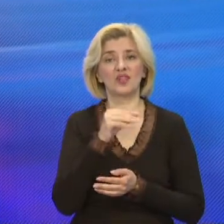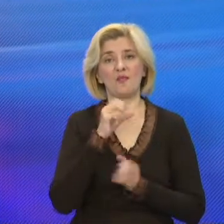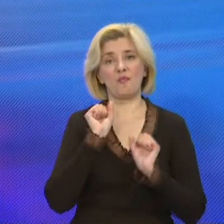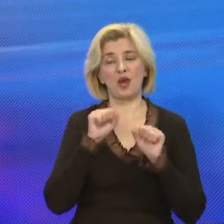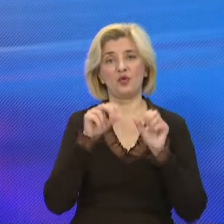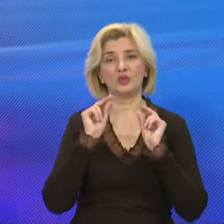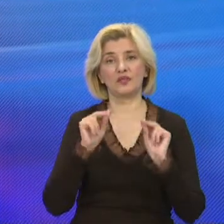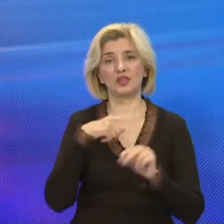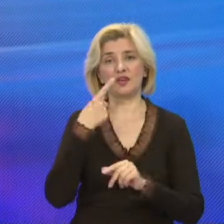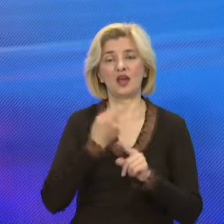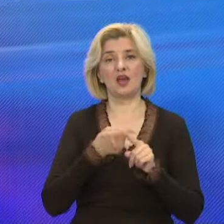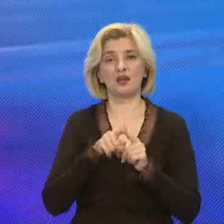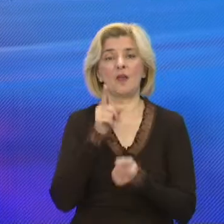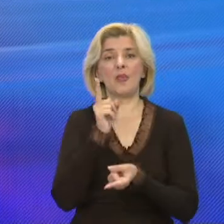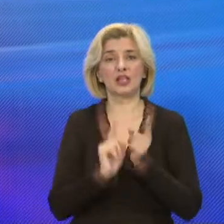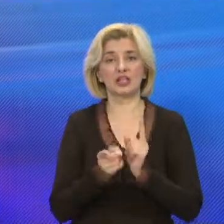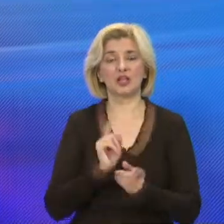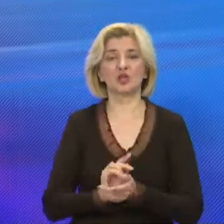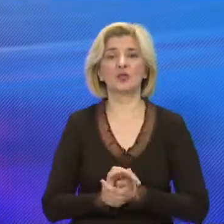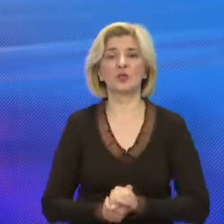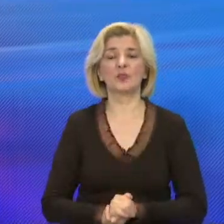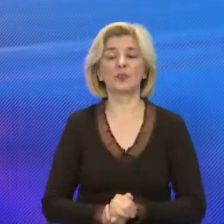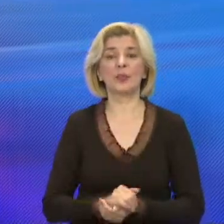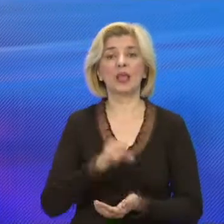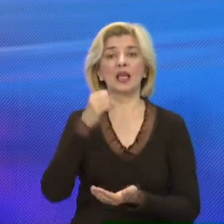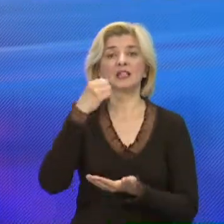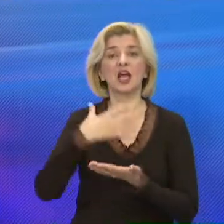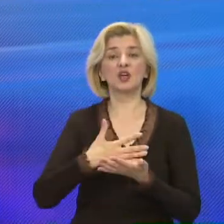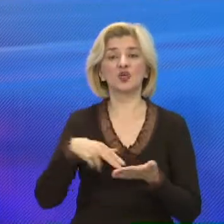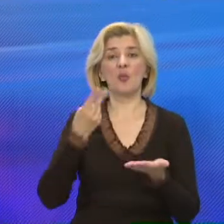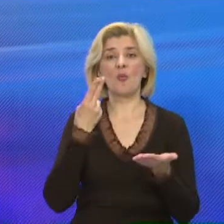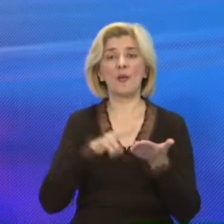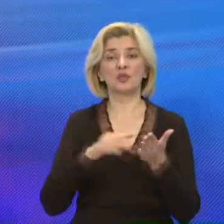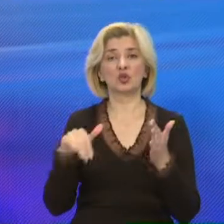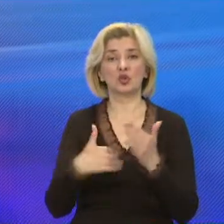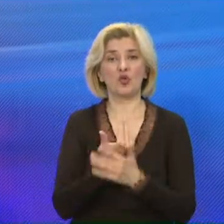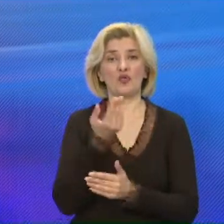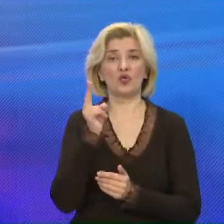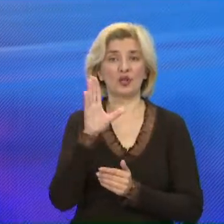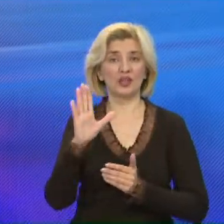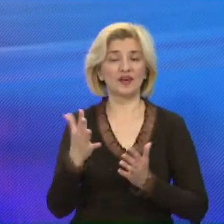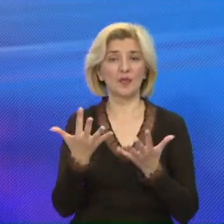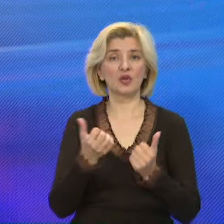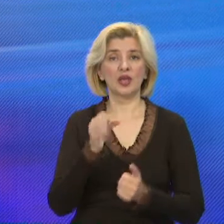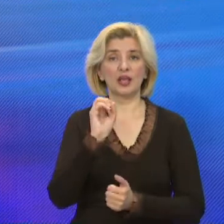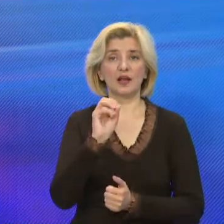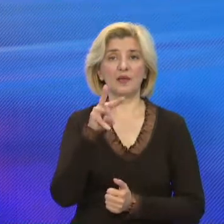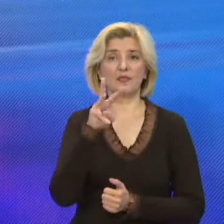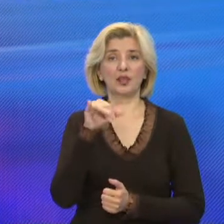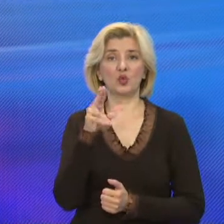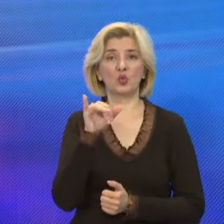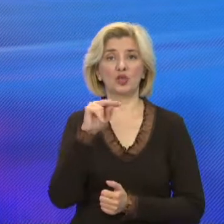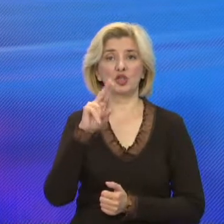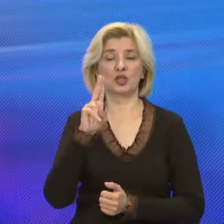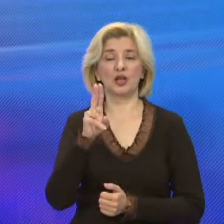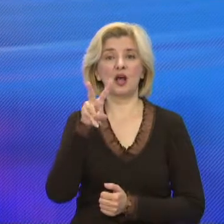откровенностью сказать, это все по-настоящему. Все по-настоящему. Столичную прописку и новую недвижимость получила Елена Микульчик из Логойска.